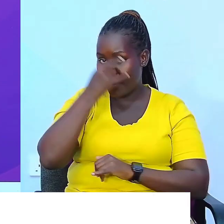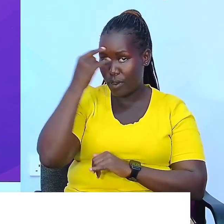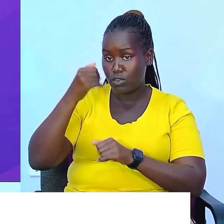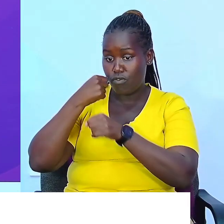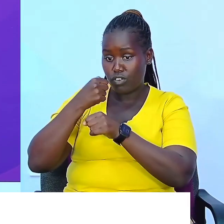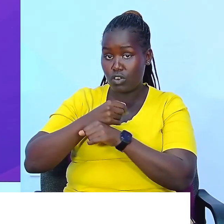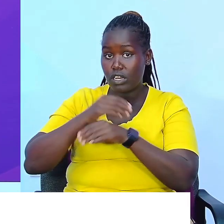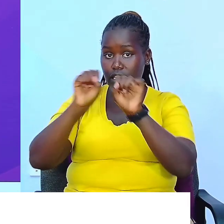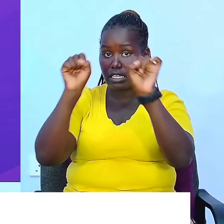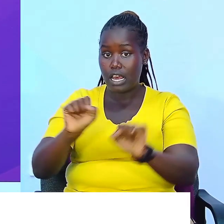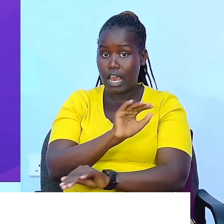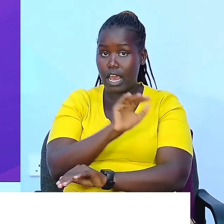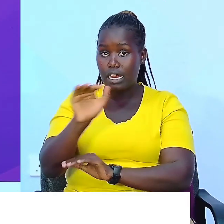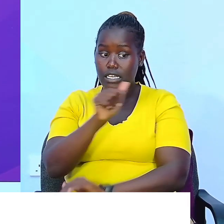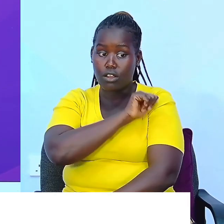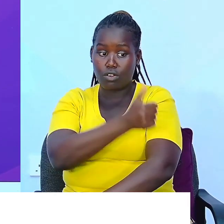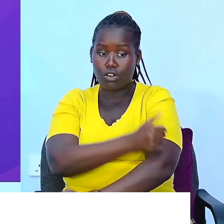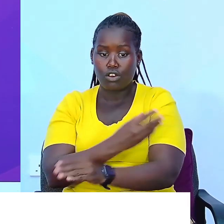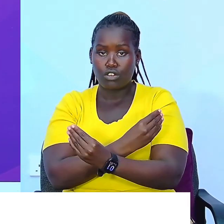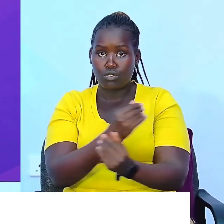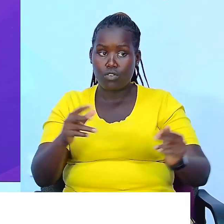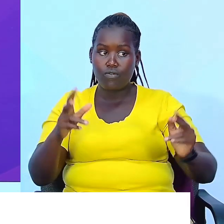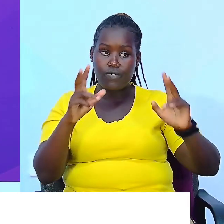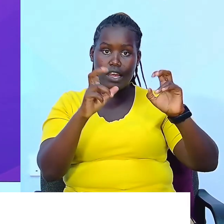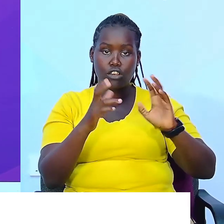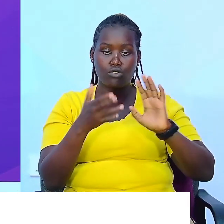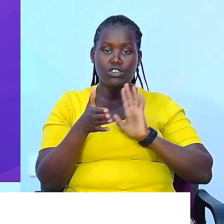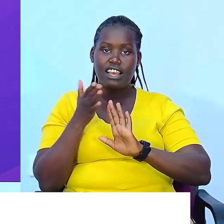urged authorities to address the issue urgently.